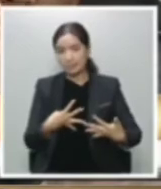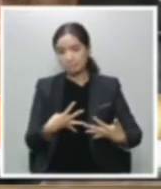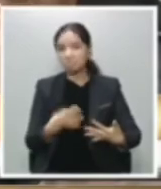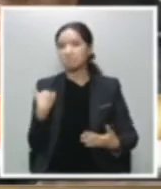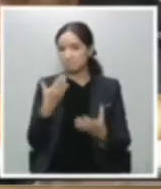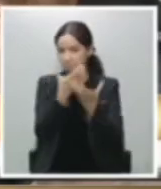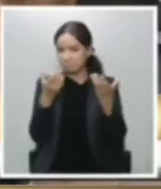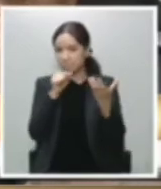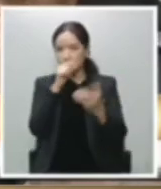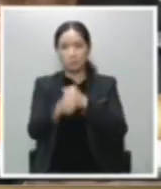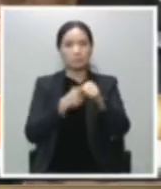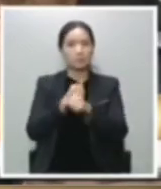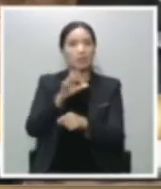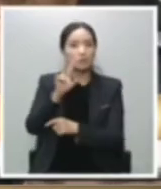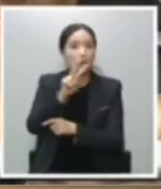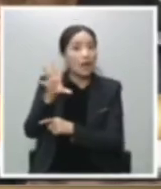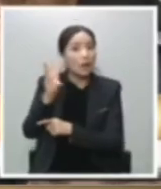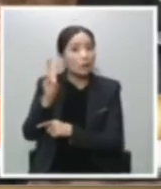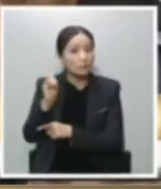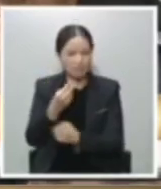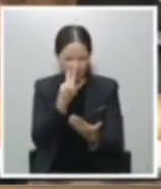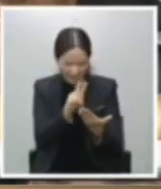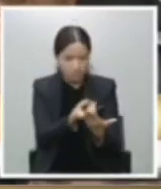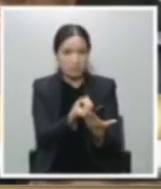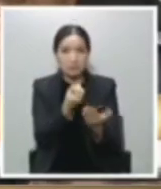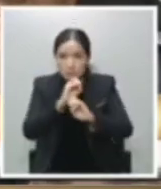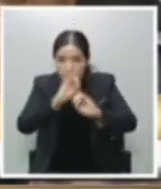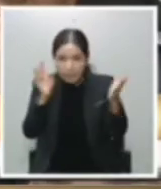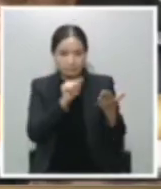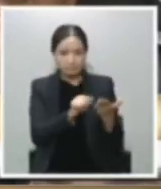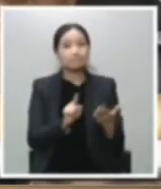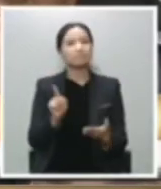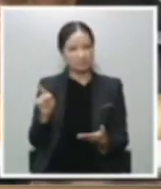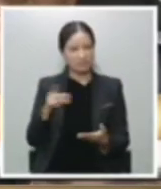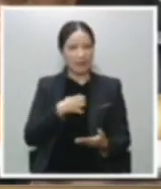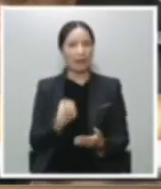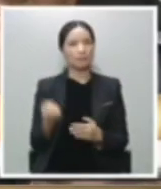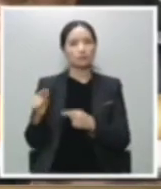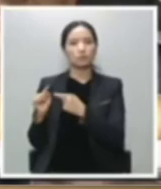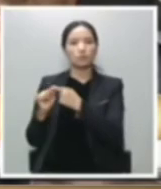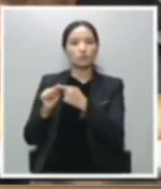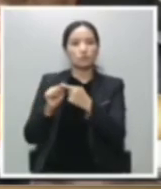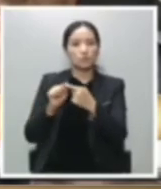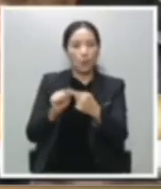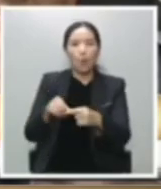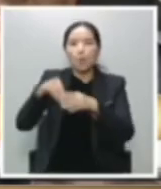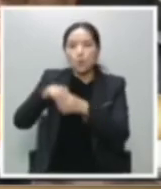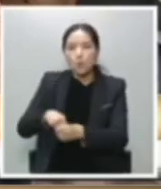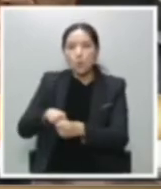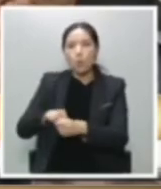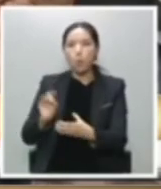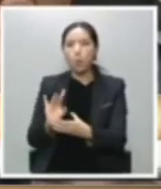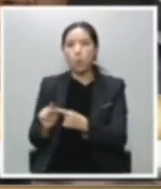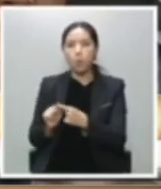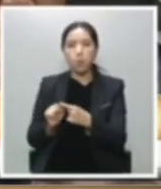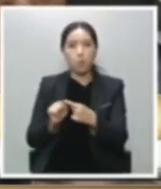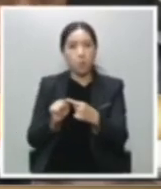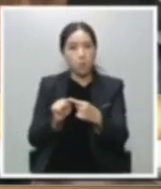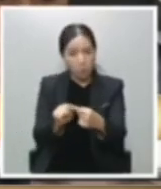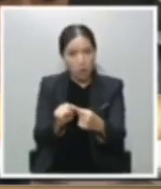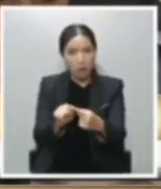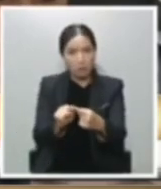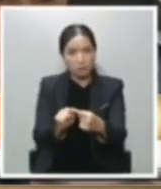รรมนูญปี60เนี่ยเราเห็นชัดเลยครับว่าท่านจะต้องสืบทอดอำนาจและจะอยู่ต่อไปอีกแต่ท่านอยู่ต่อไปแล้ว